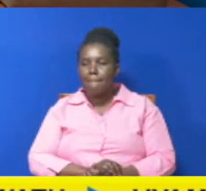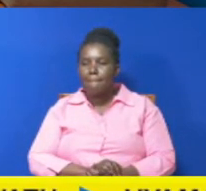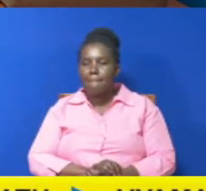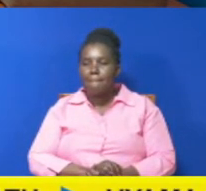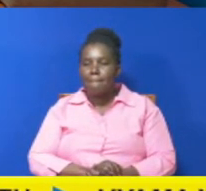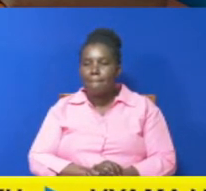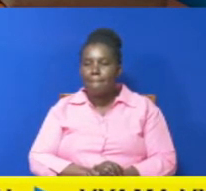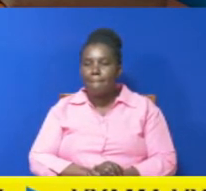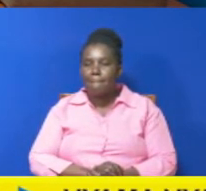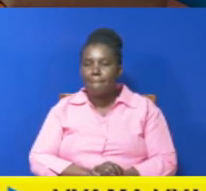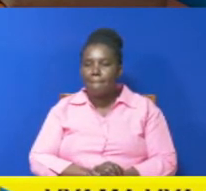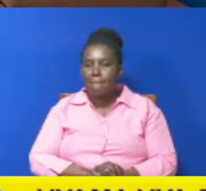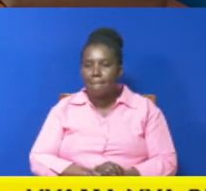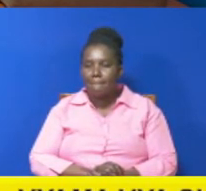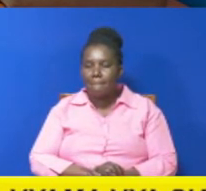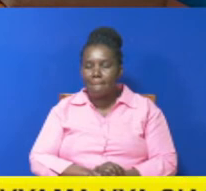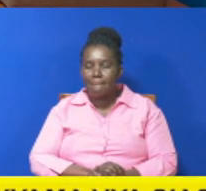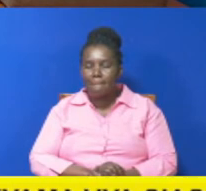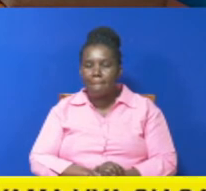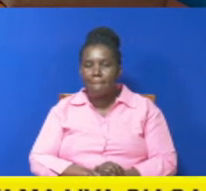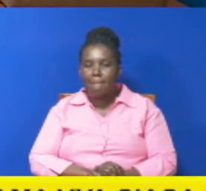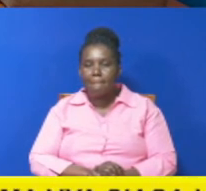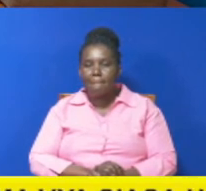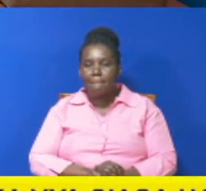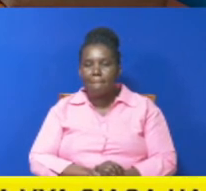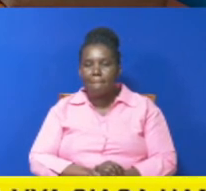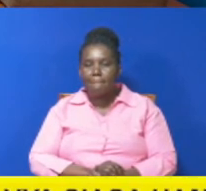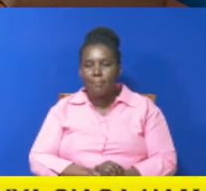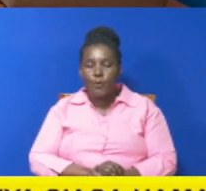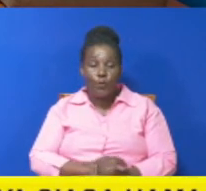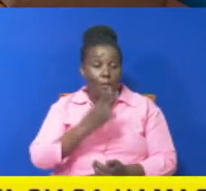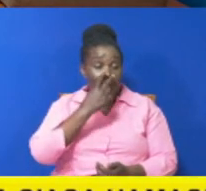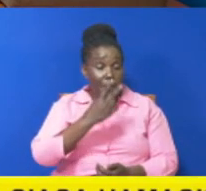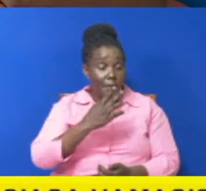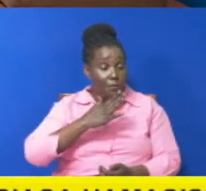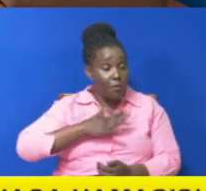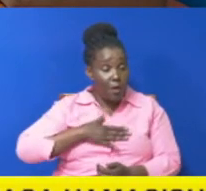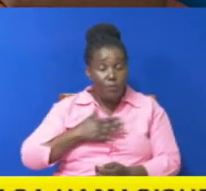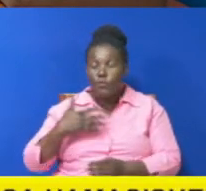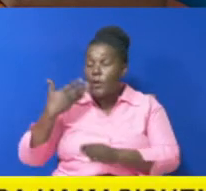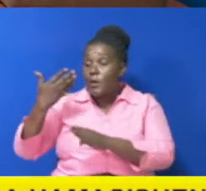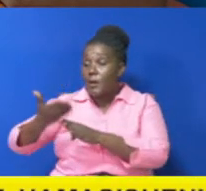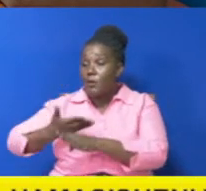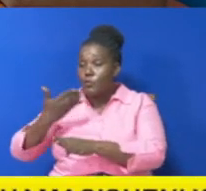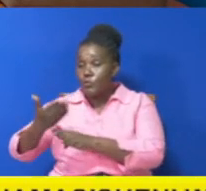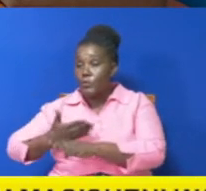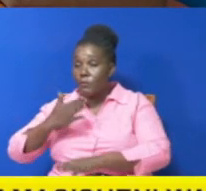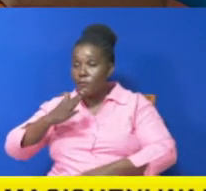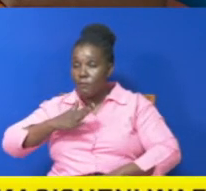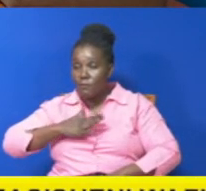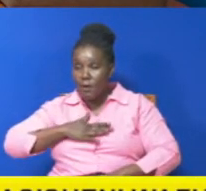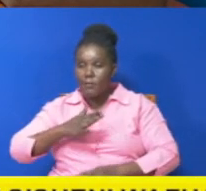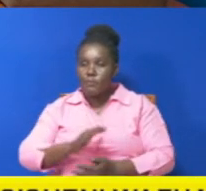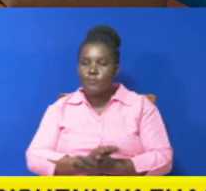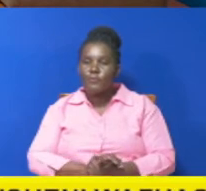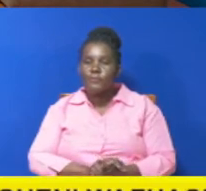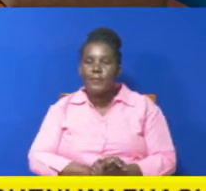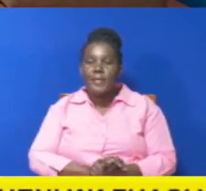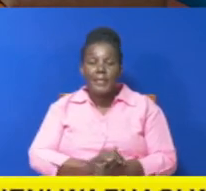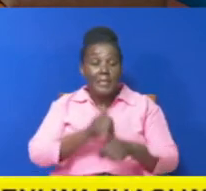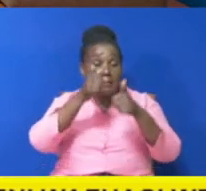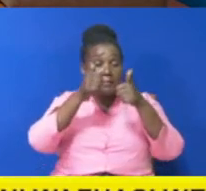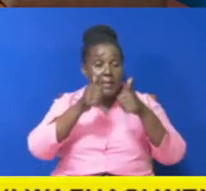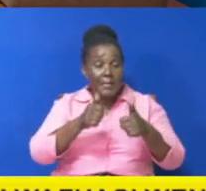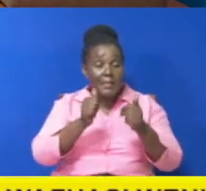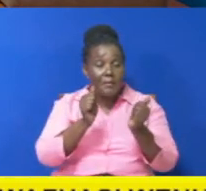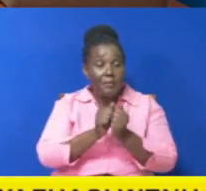Maria. Mimi kwa mtazamo wangu na kwa uzoefu wangu, na hasa nikiwa mtangazaji na hasa katika upande wa radio na vipindi